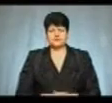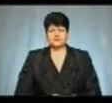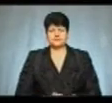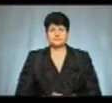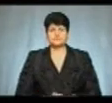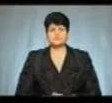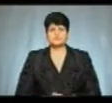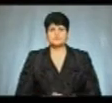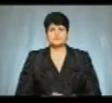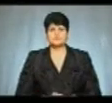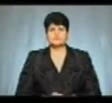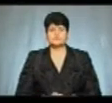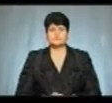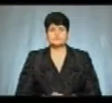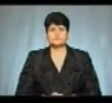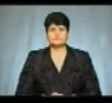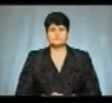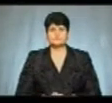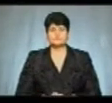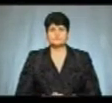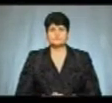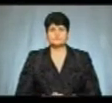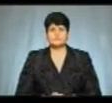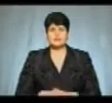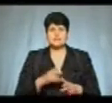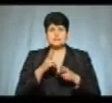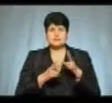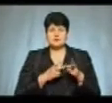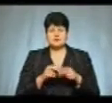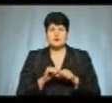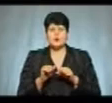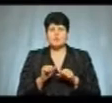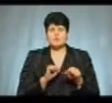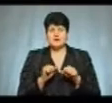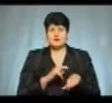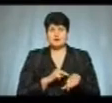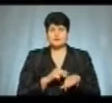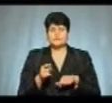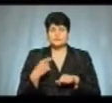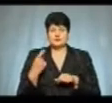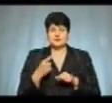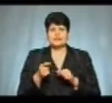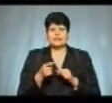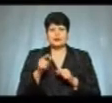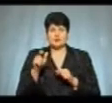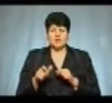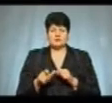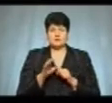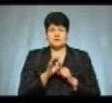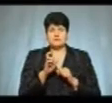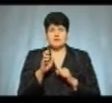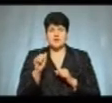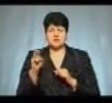Андрій Бодак, новини. З позовом до управління патрульної поліції в Тернопільській області тернополянин Олександр